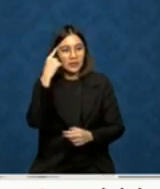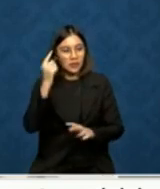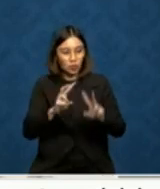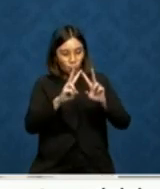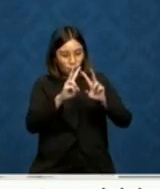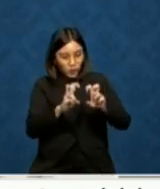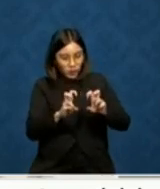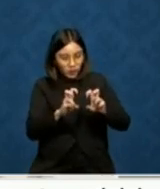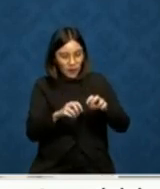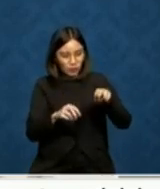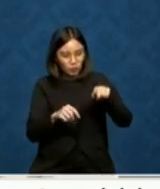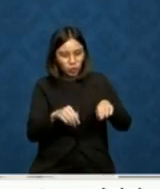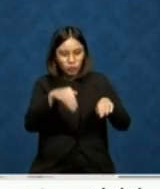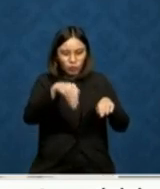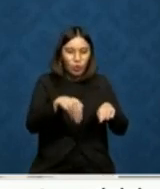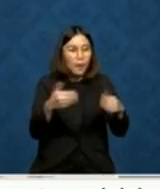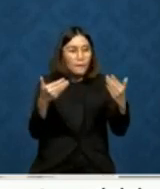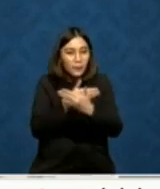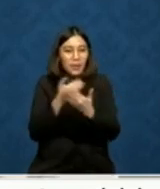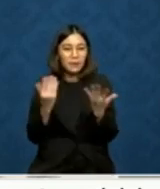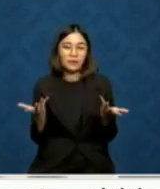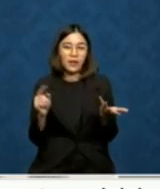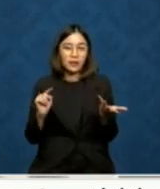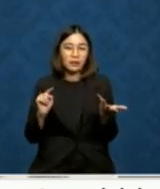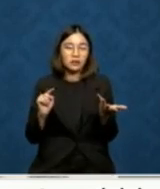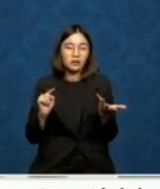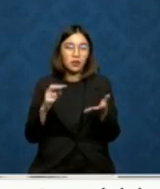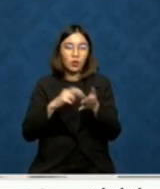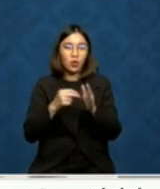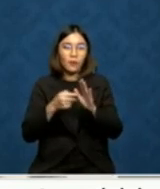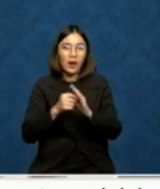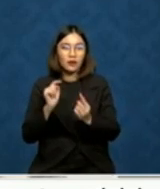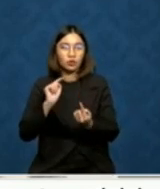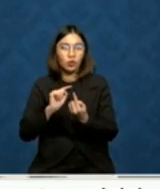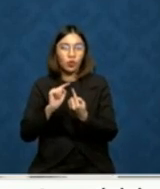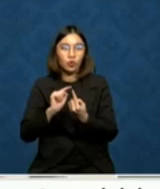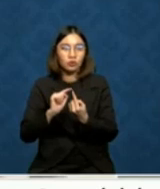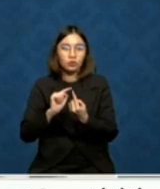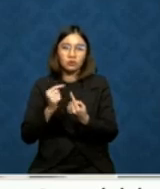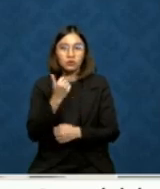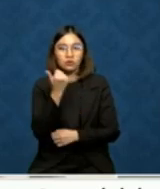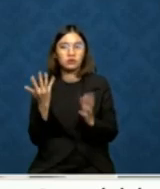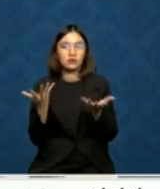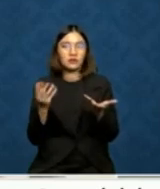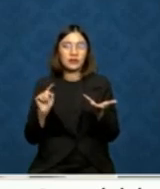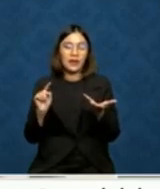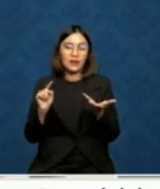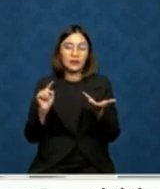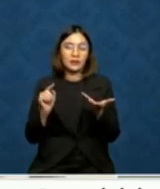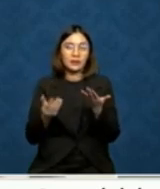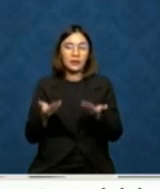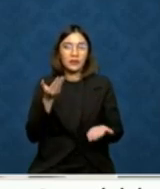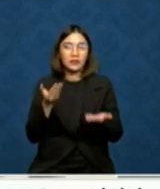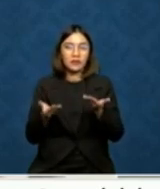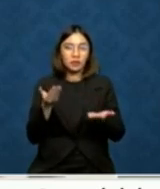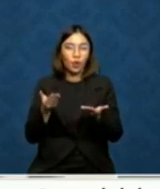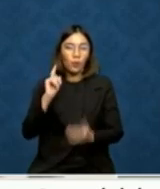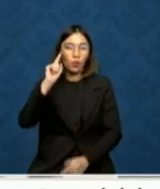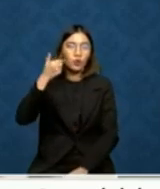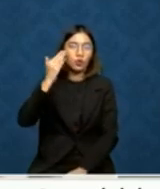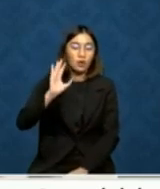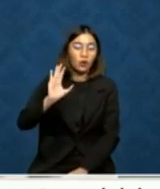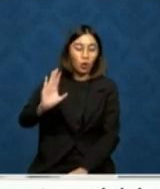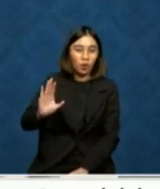อวัยวะเพศดังกล่าวเปลี่ยนแปลงหรือจะถือว่าเป็นเพียงแค่วัตถุอื่นใดหรือจะเป็นอวัยวะเพศของเข